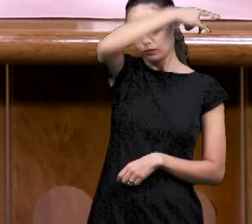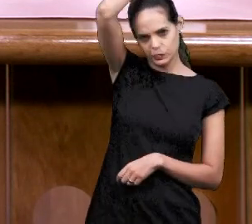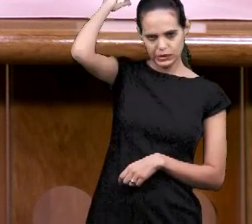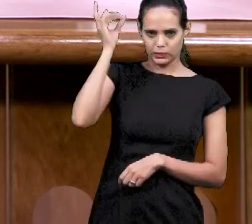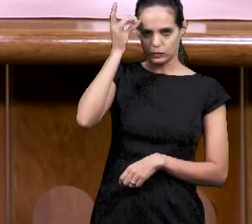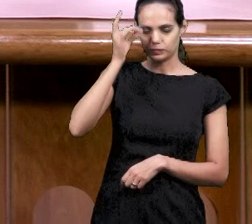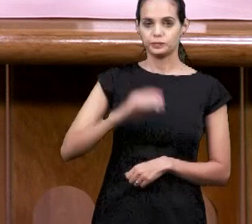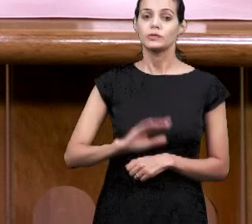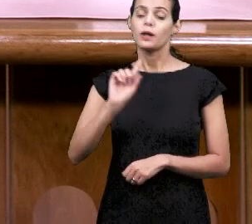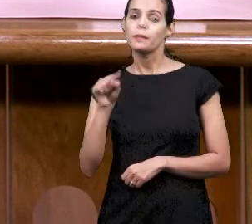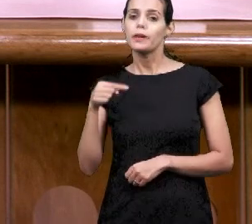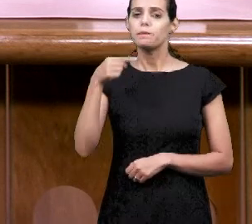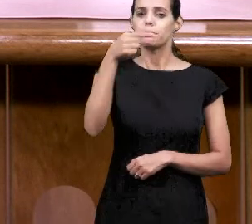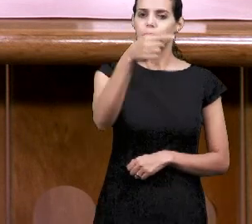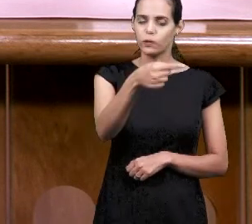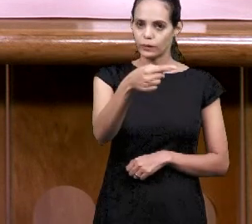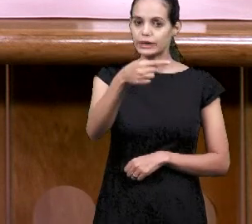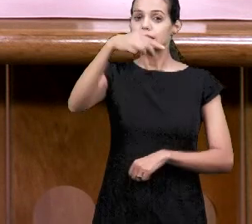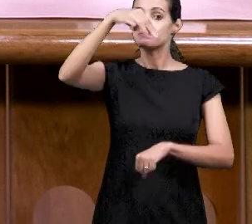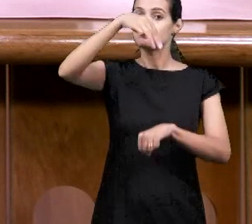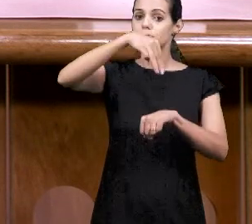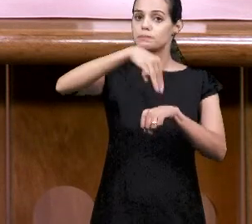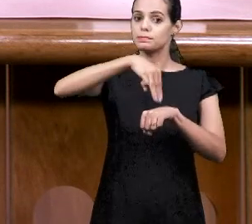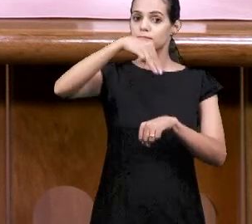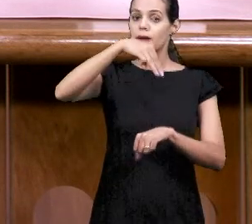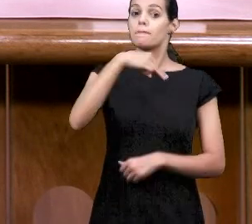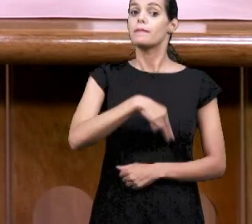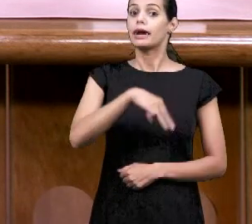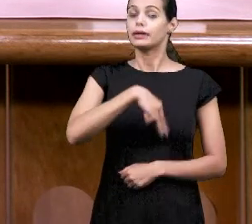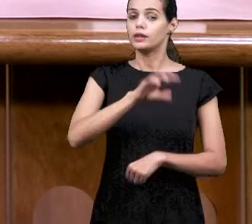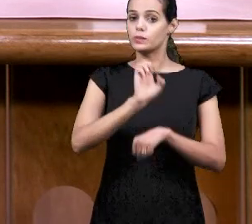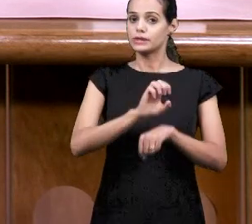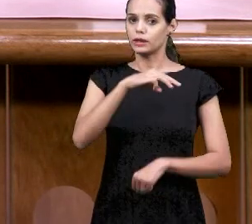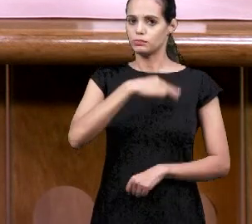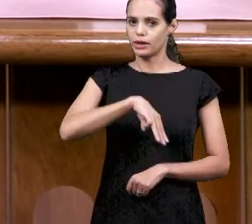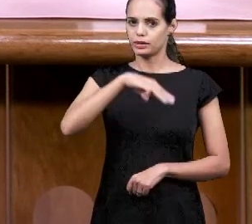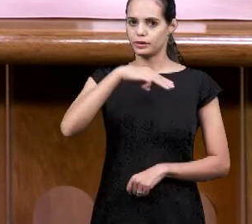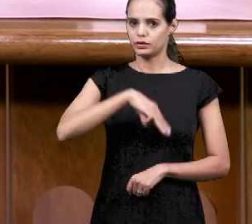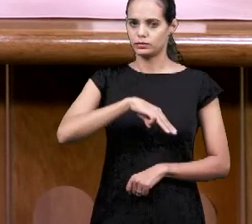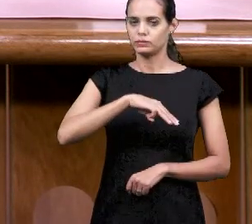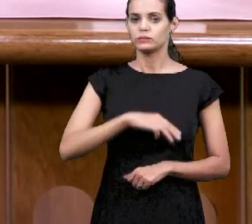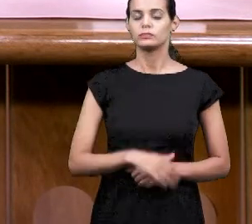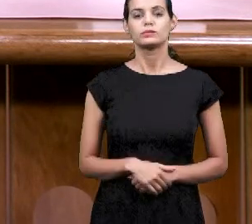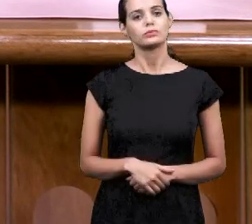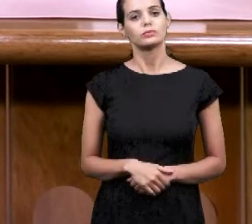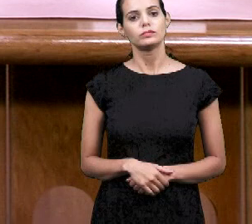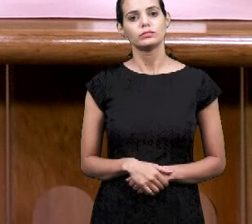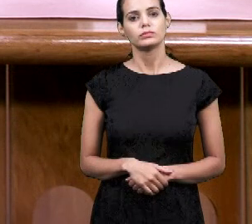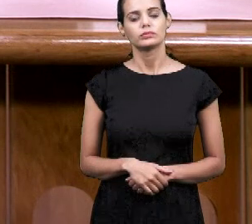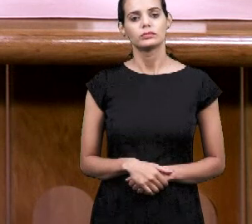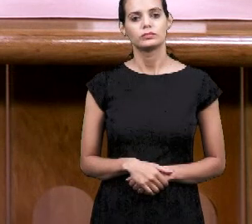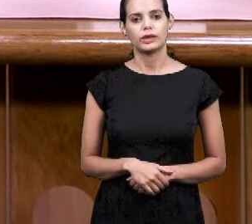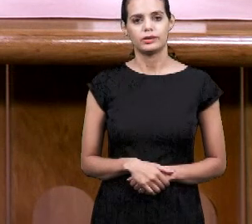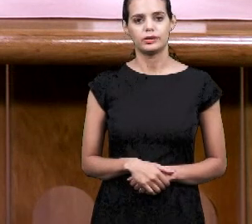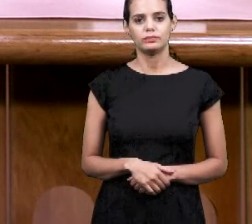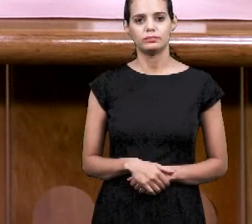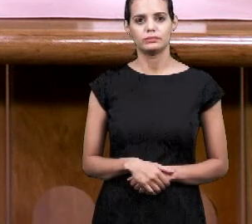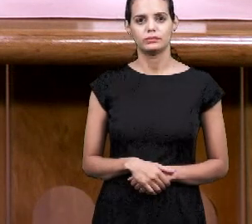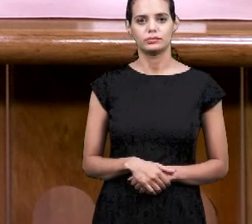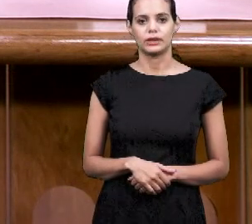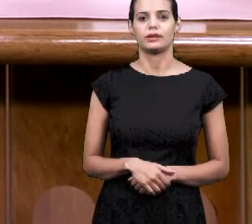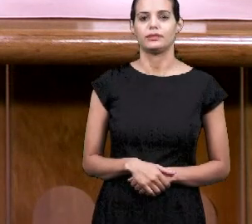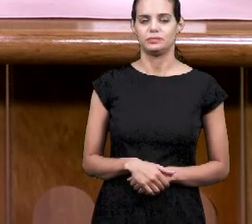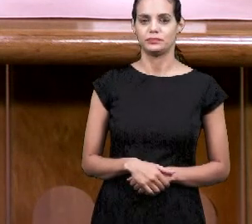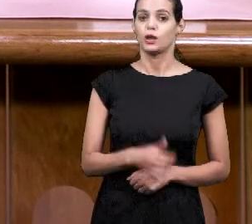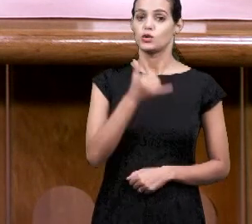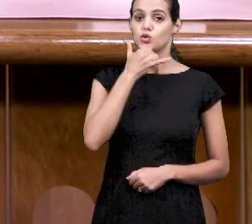Sichem? Très bien. Pour répondre à ces trois questions, on va voir la réponse à la première question de notre sœur Maria Eduarda. Elle